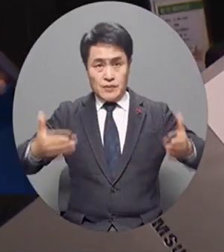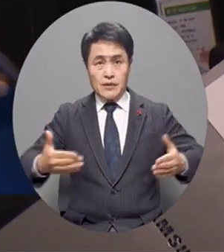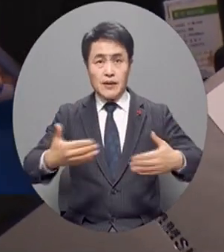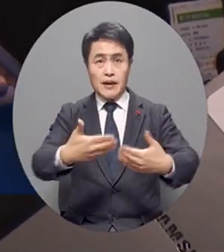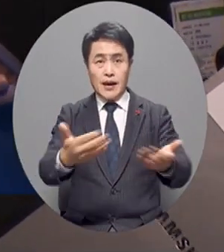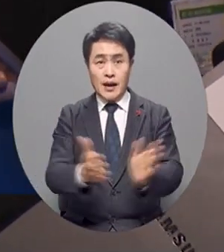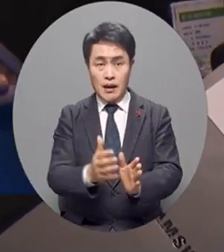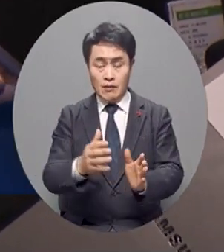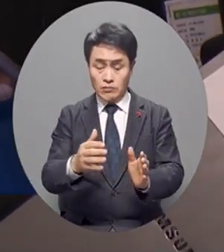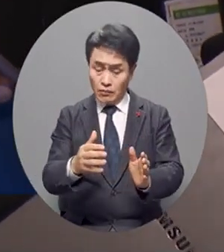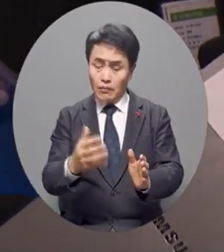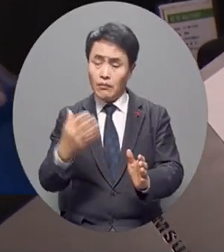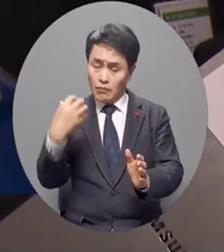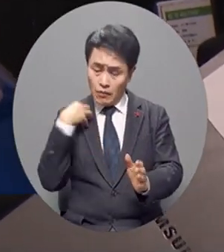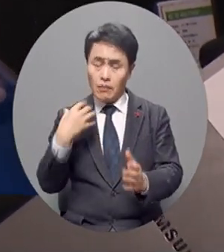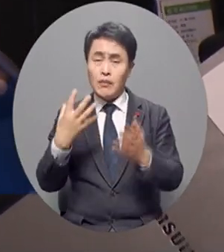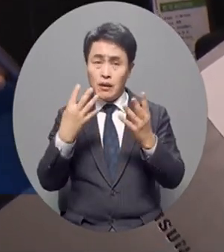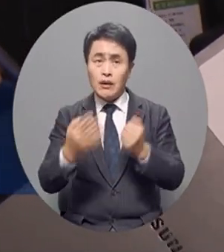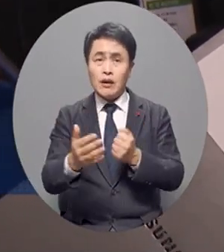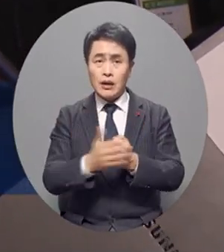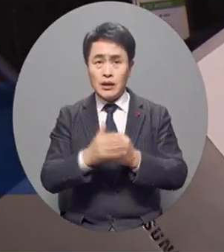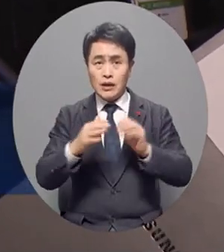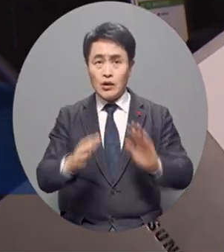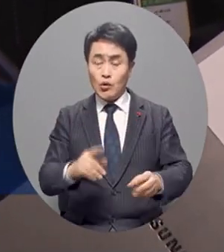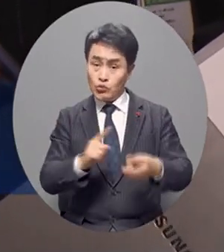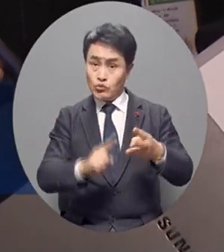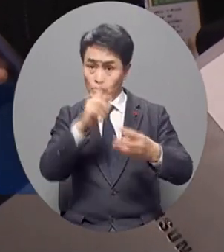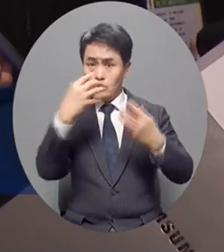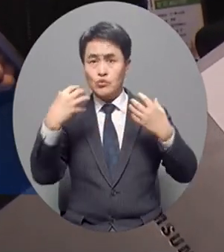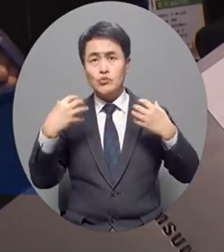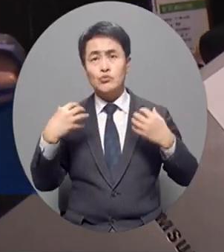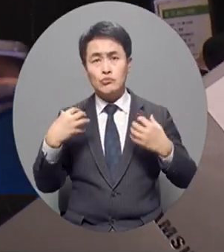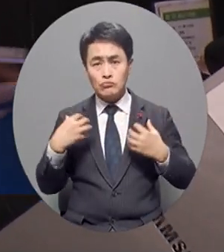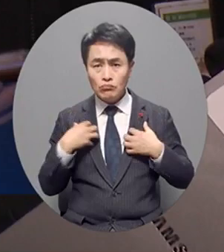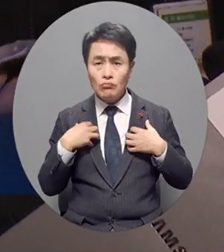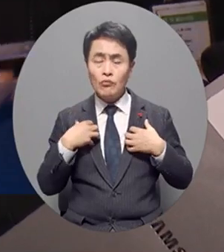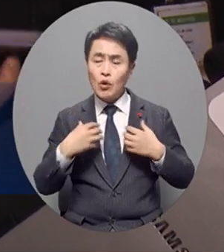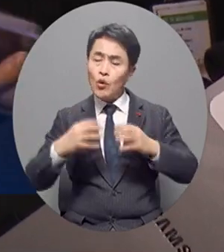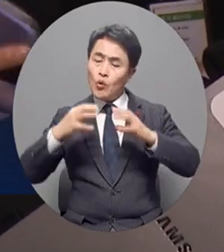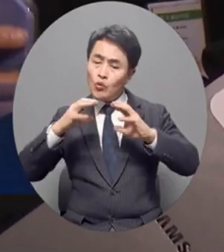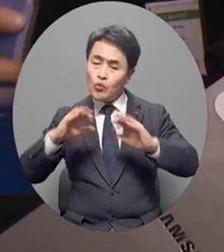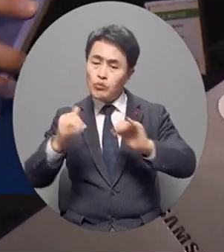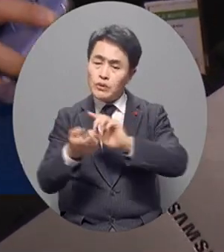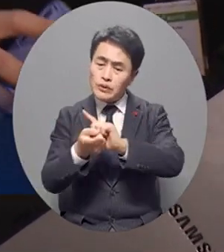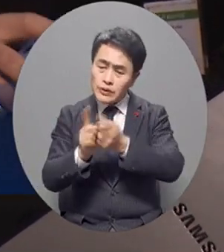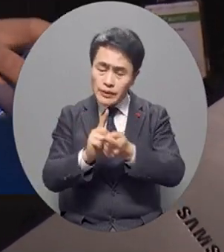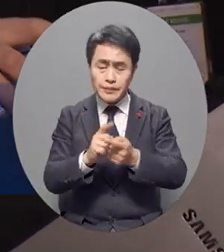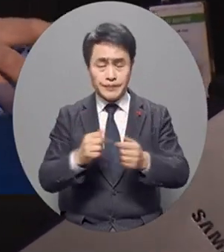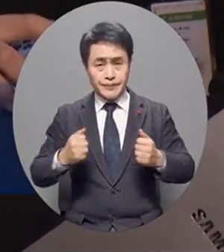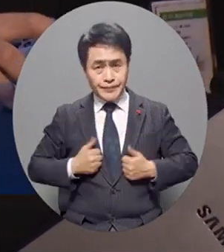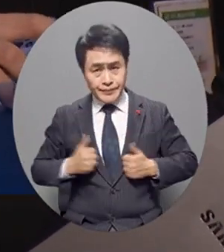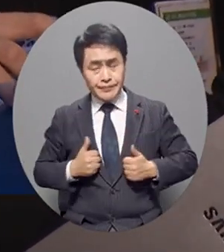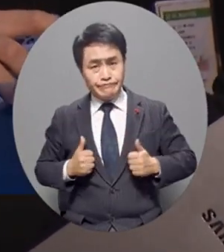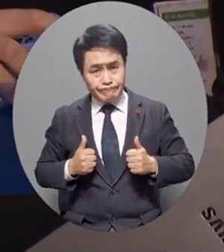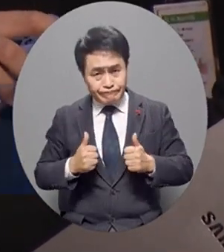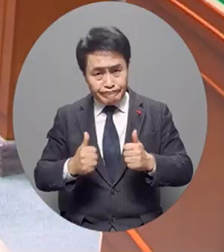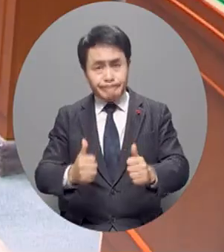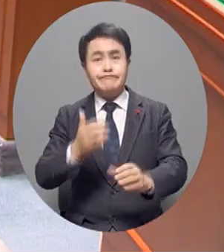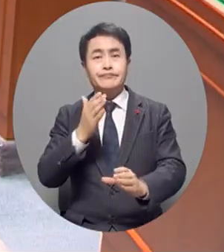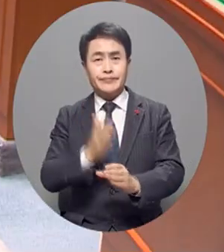당에서 역할도 많이 하셨고, 지금 윤 정부에서도 아주 국민을 대변해서 열심히 하고